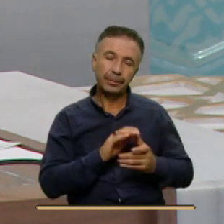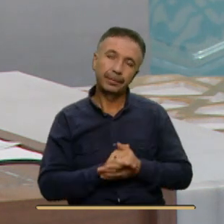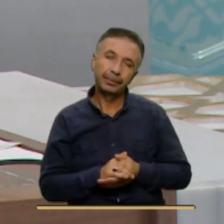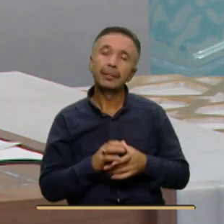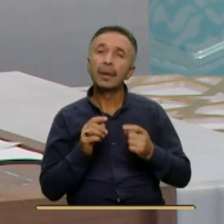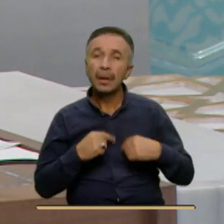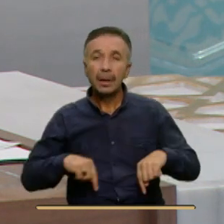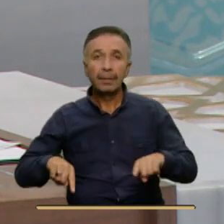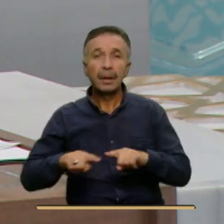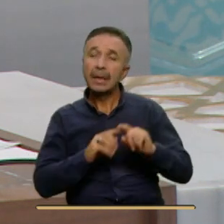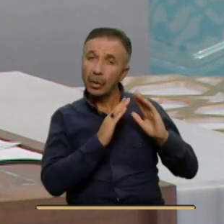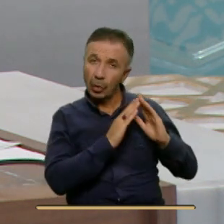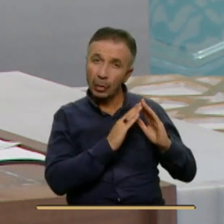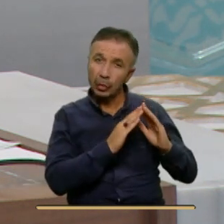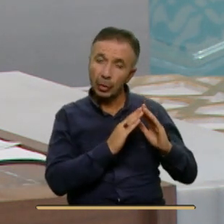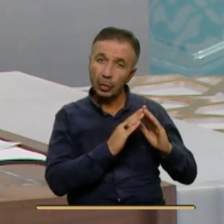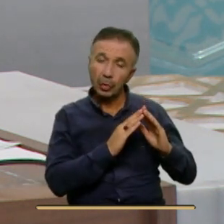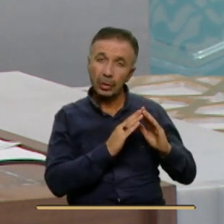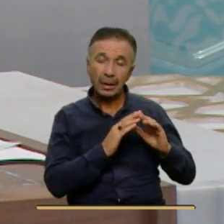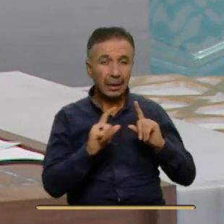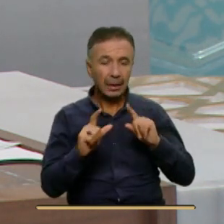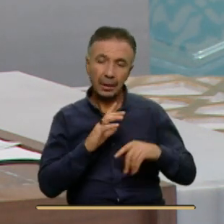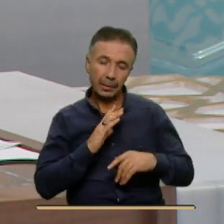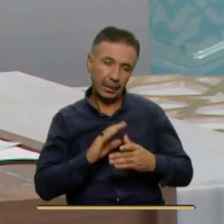Bizler komşumuzun külüne muhtacız.